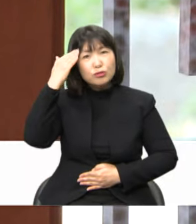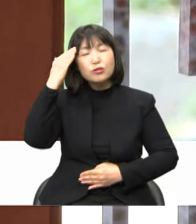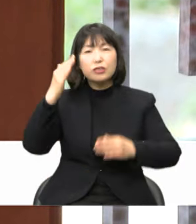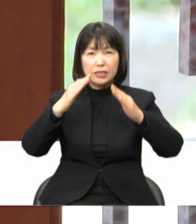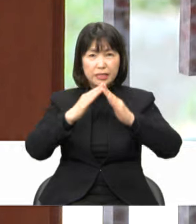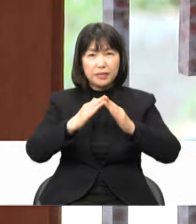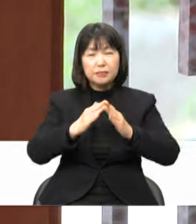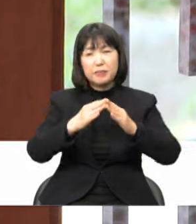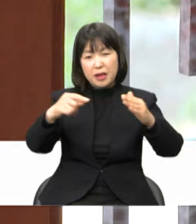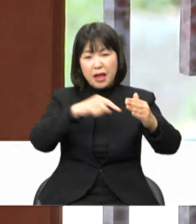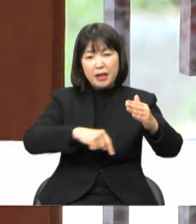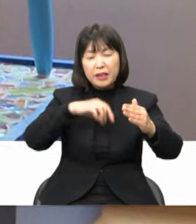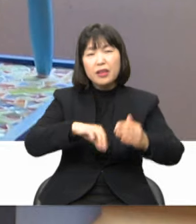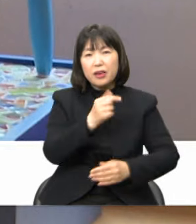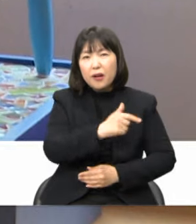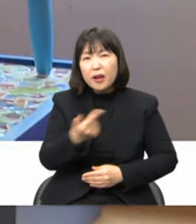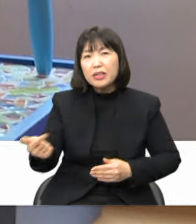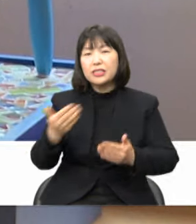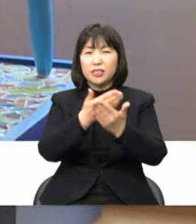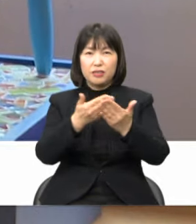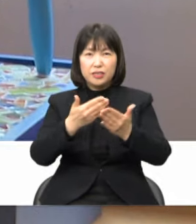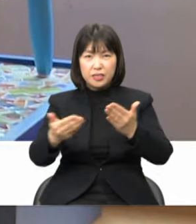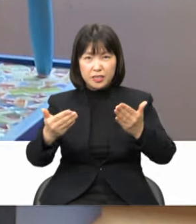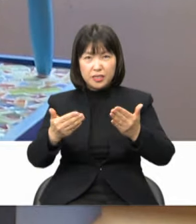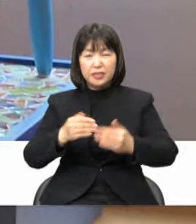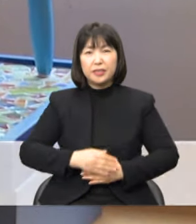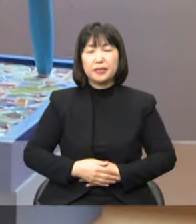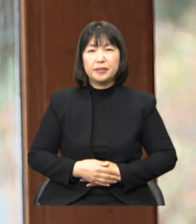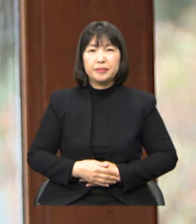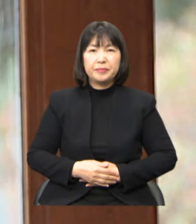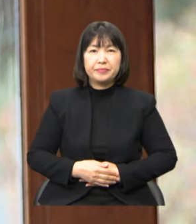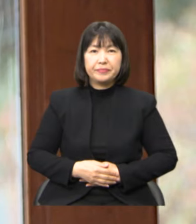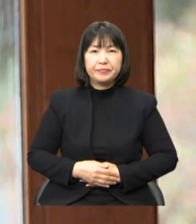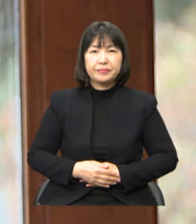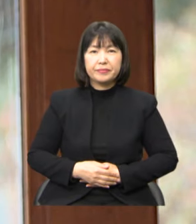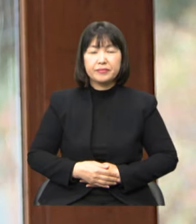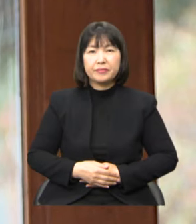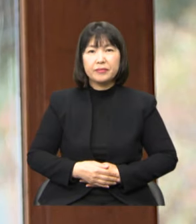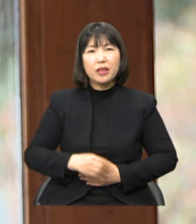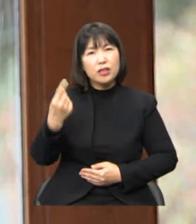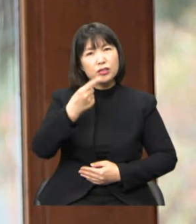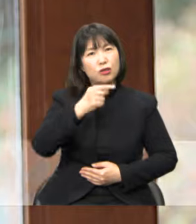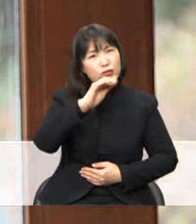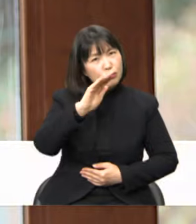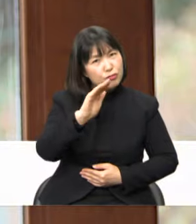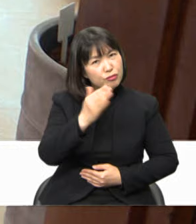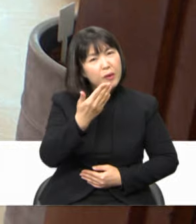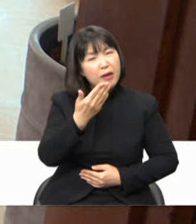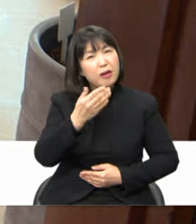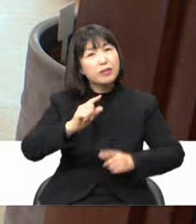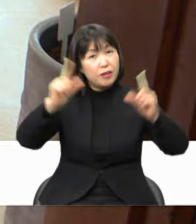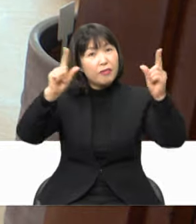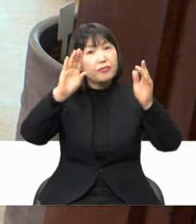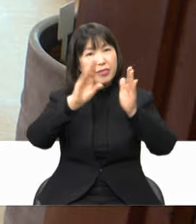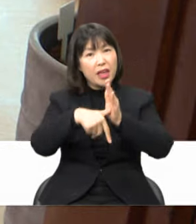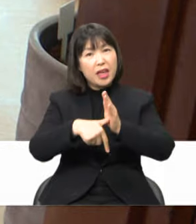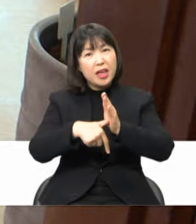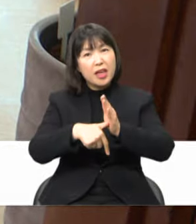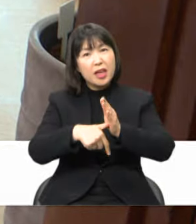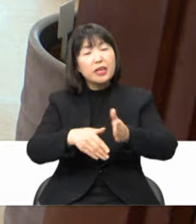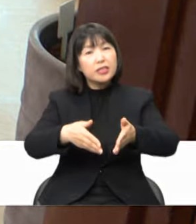전시돼 있습니다 복함 문화 공간으로 변신한 이곳은 1900년대에 지어진 인천 문화재